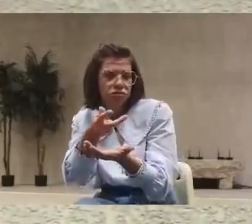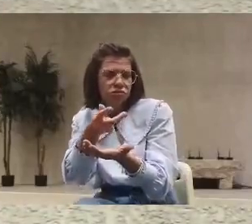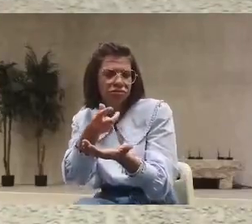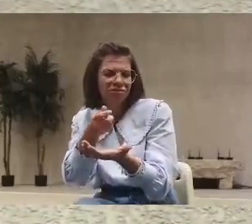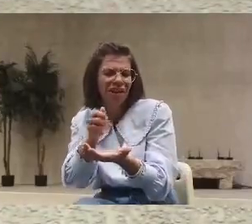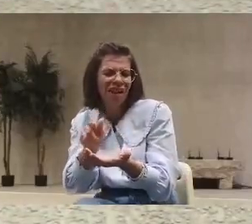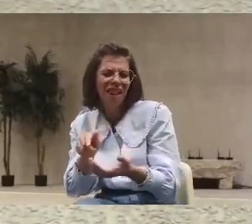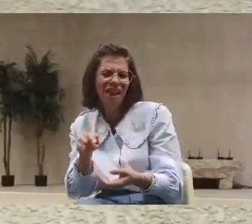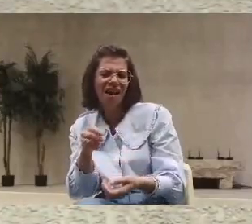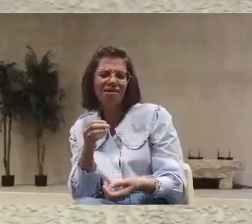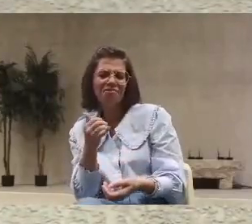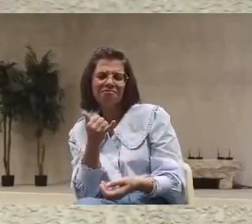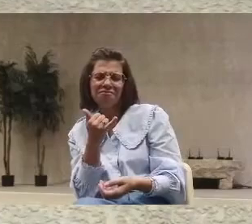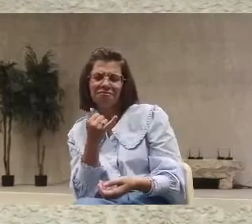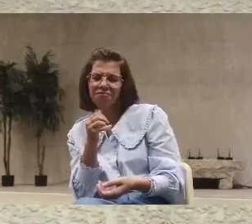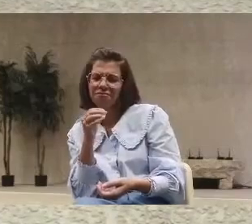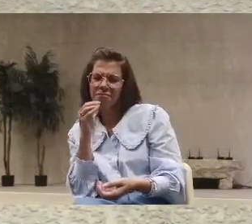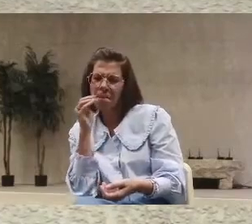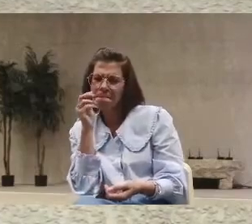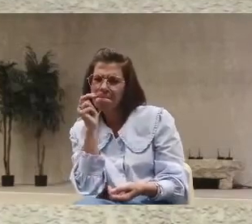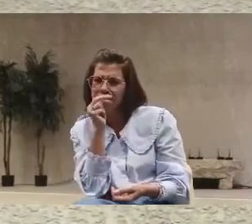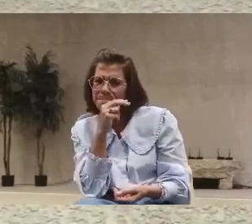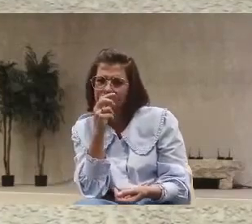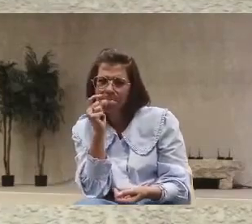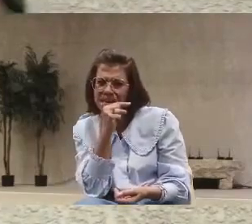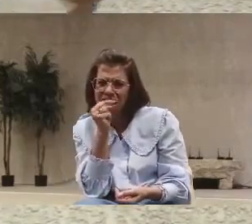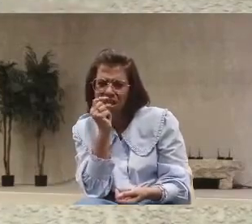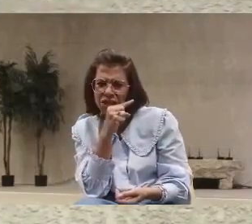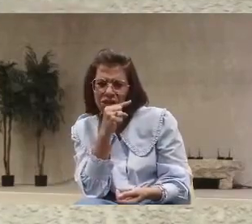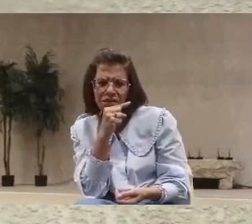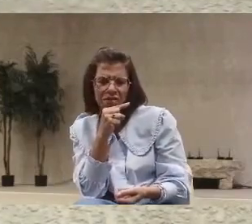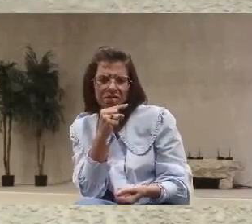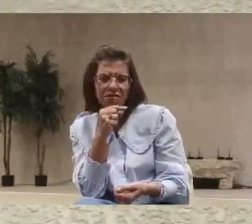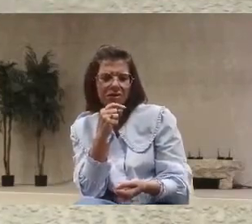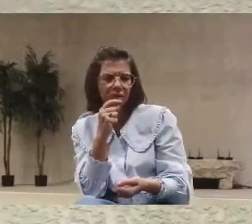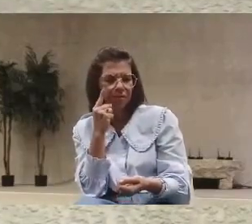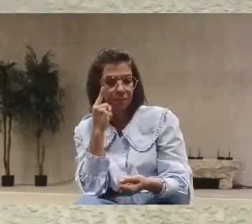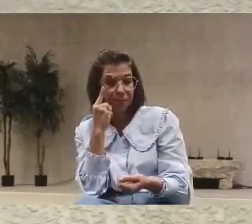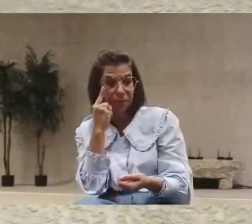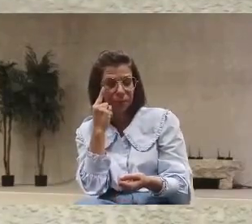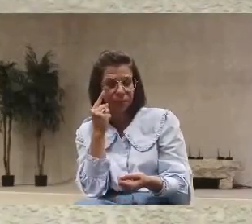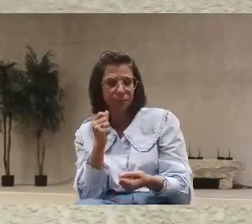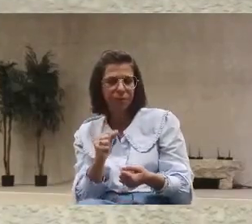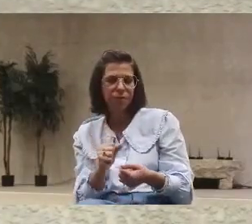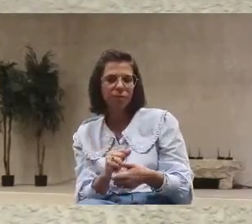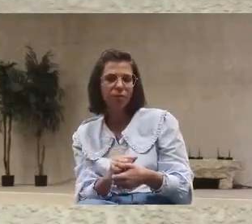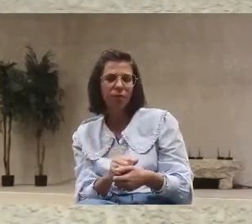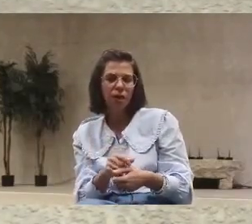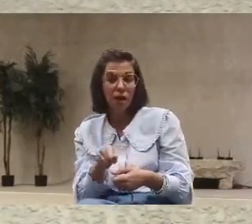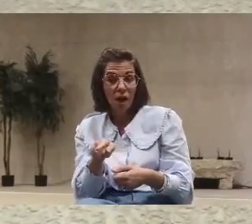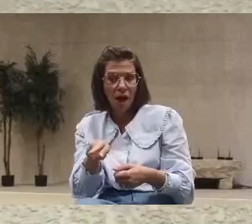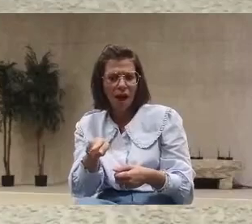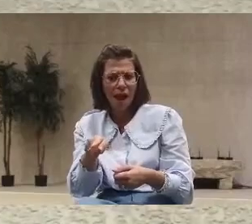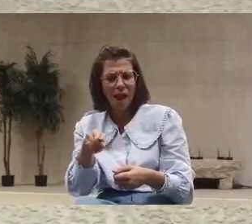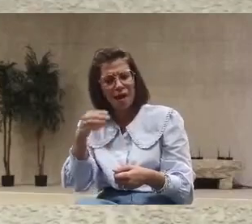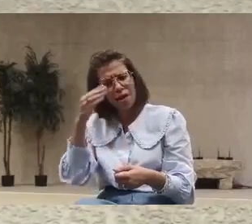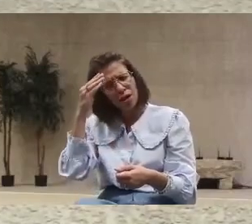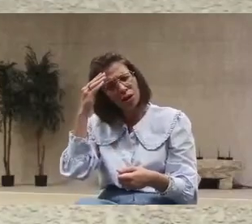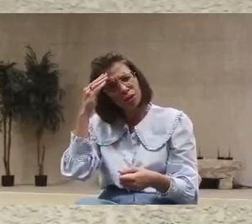elle se disait chrétienne mais elle savait qu'elle allait à l'église elle savait des histoires de la bible mais